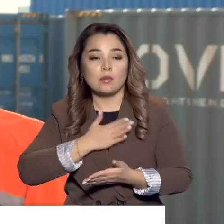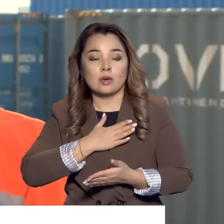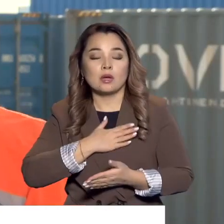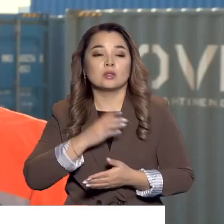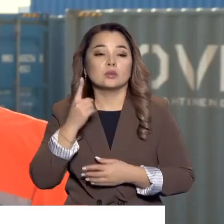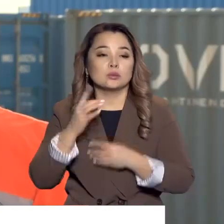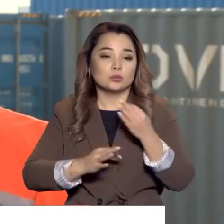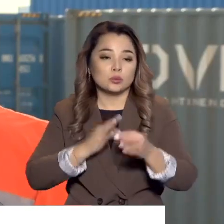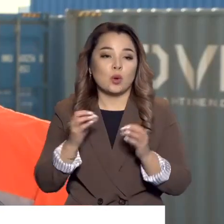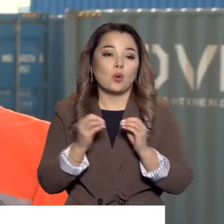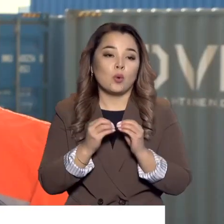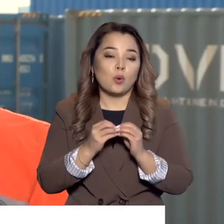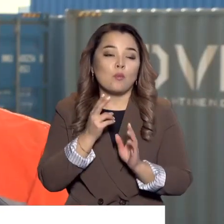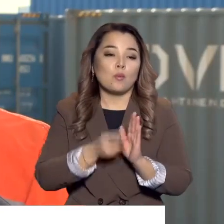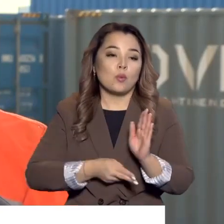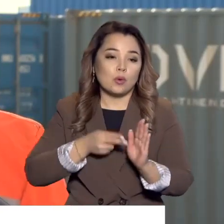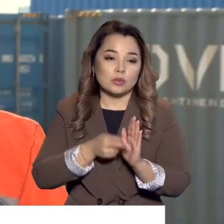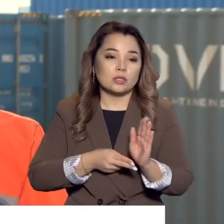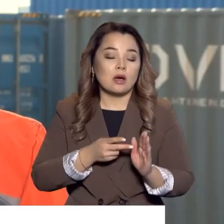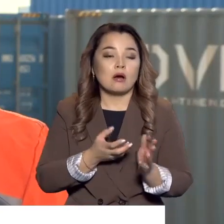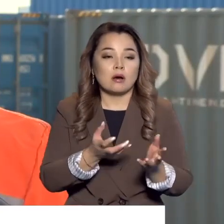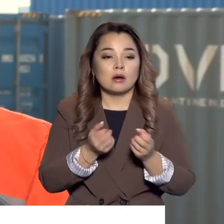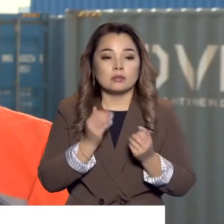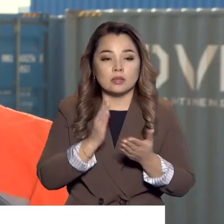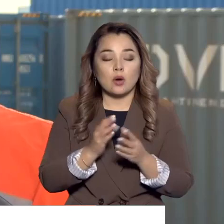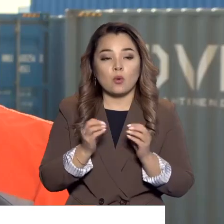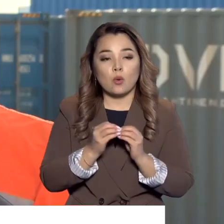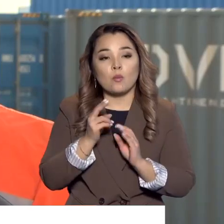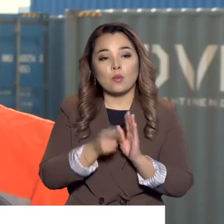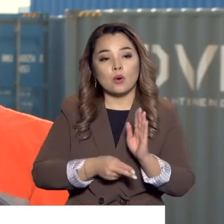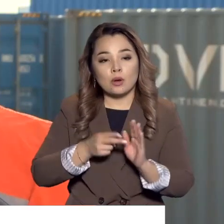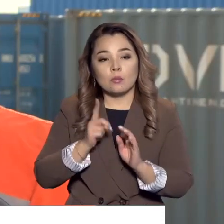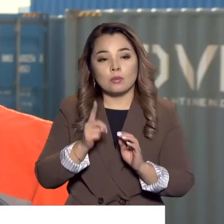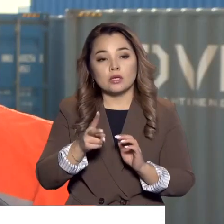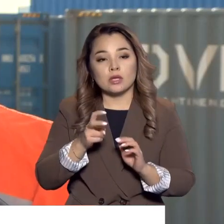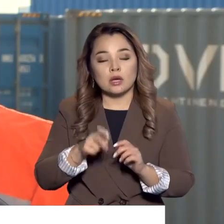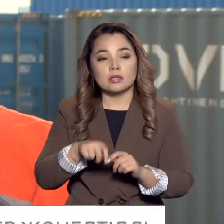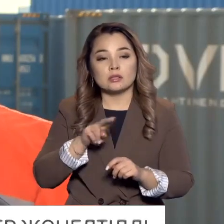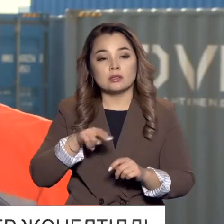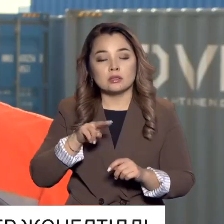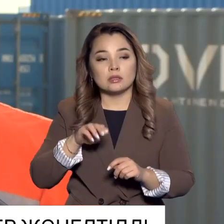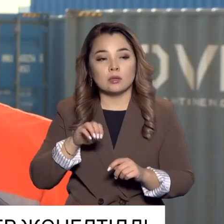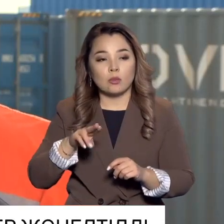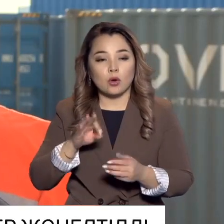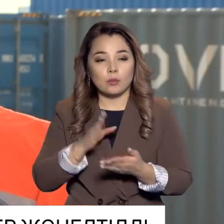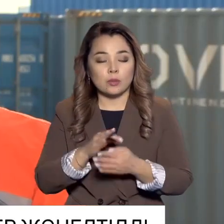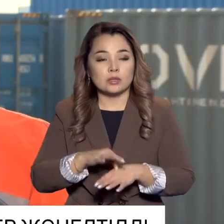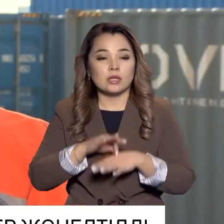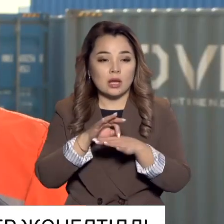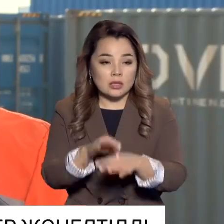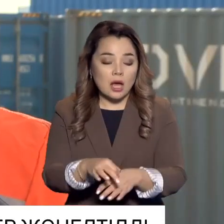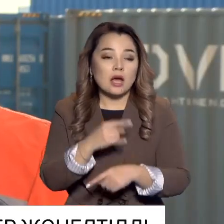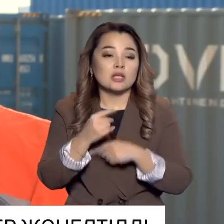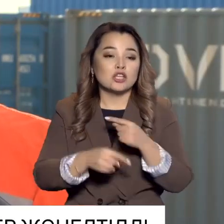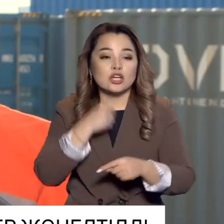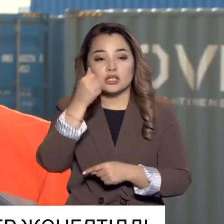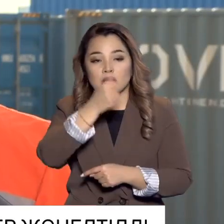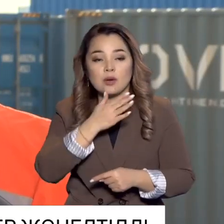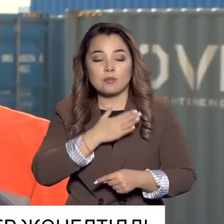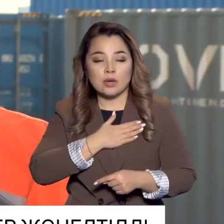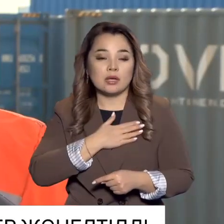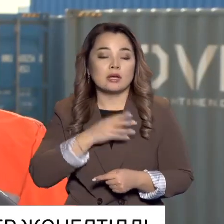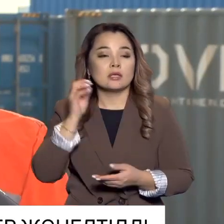10 пойызға дейін қазір қабылдап жатыр. 10 пойызымыз ол 1200 ДФЕ-ға дейін барады. Келесі жылы біздің